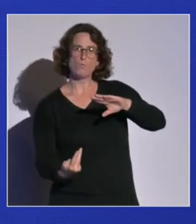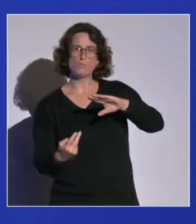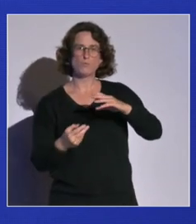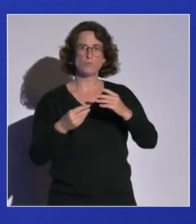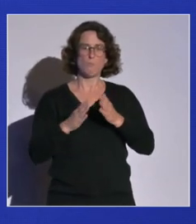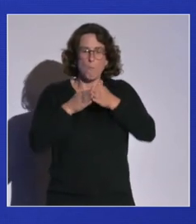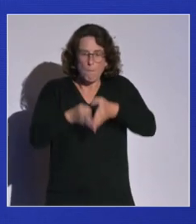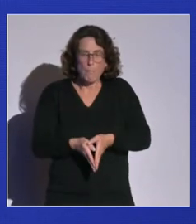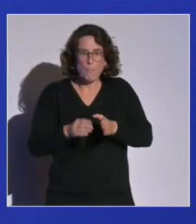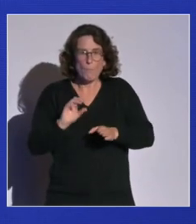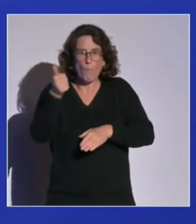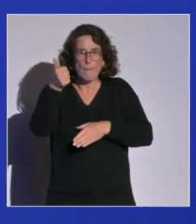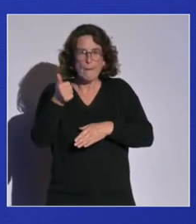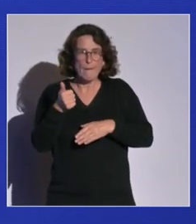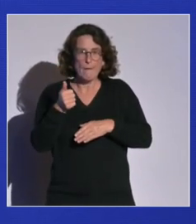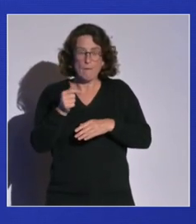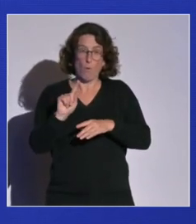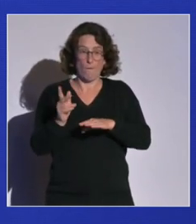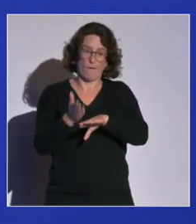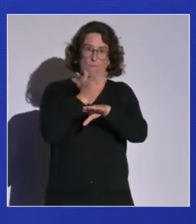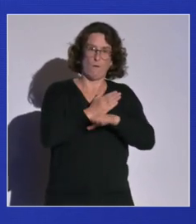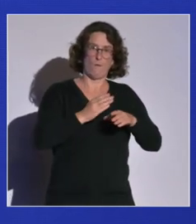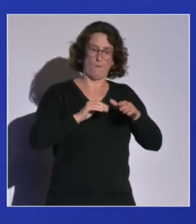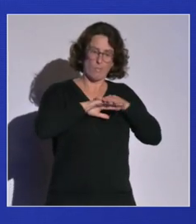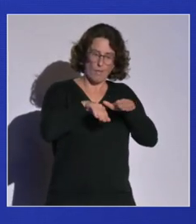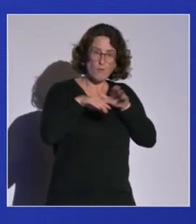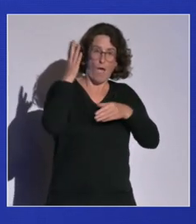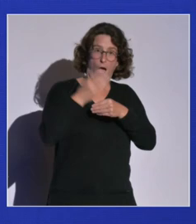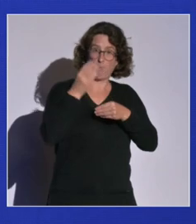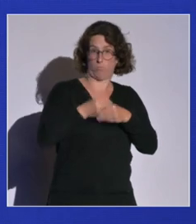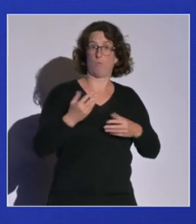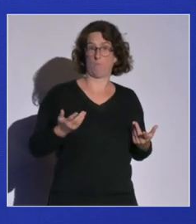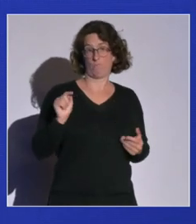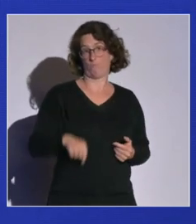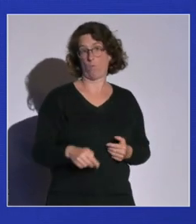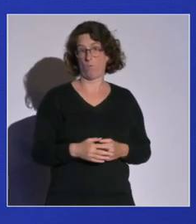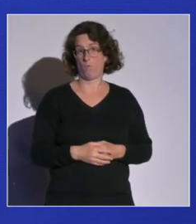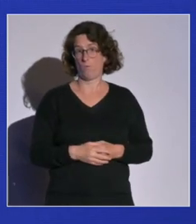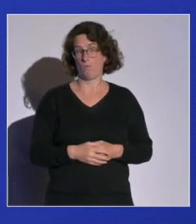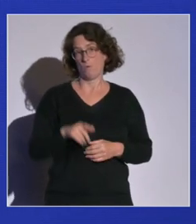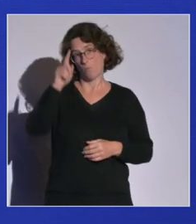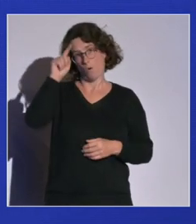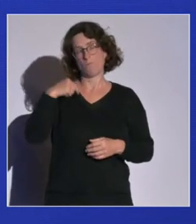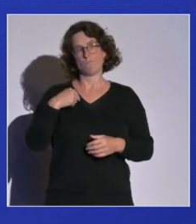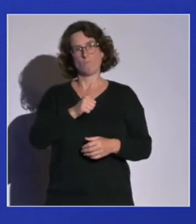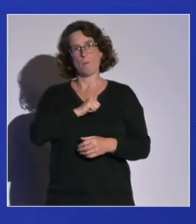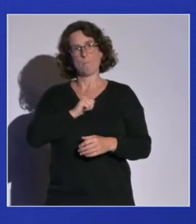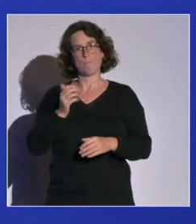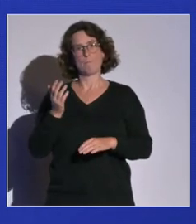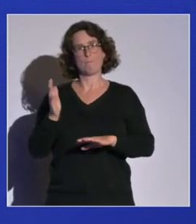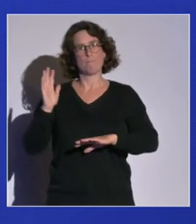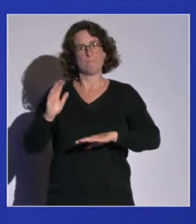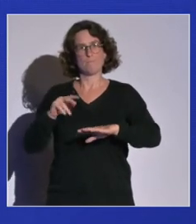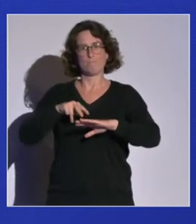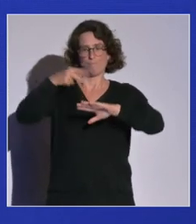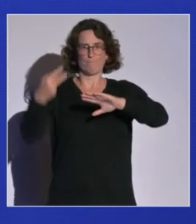Je le dis parce que j'ai moi-même pratiqué cet art de la plongée de manière délibérée. C'est une